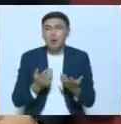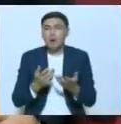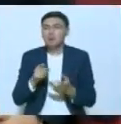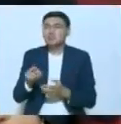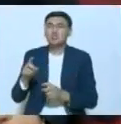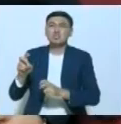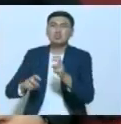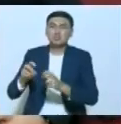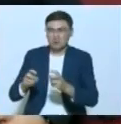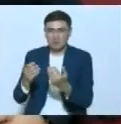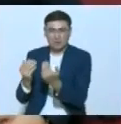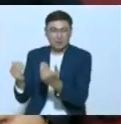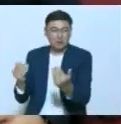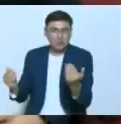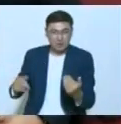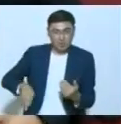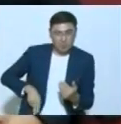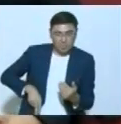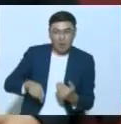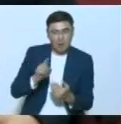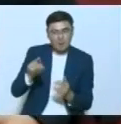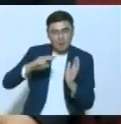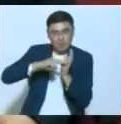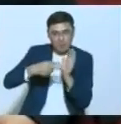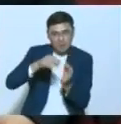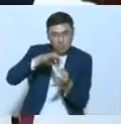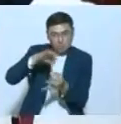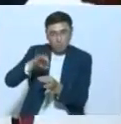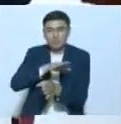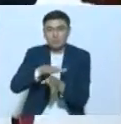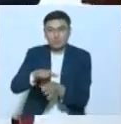мекеме басшыларына маңызды жобаларды кідіртпей уақытылы орындауды тапсырды.